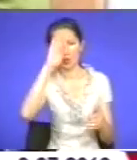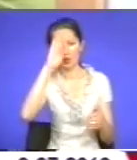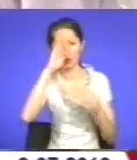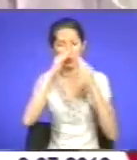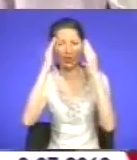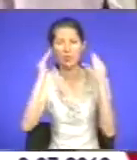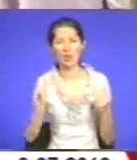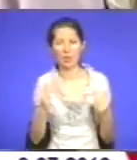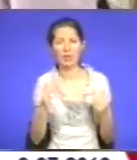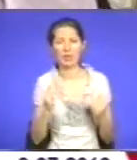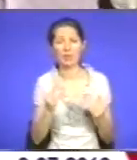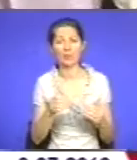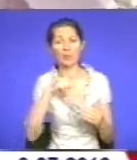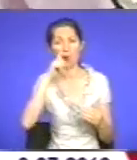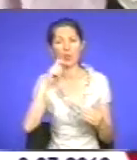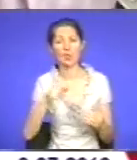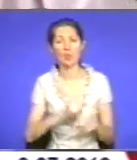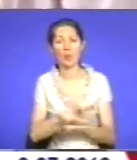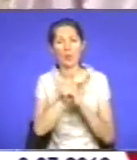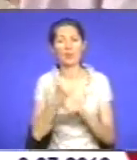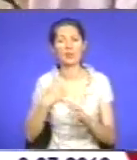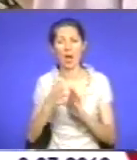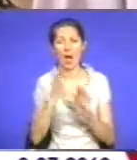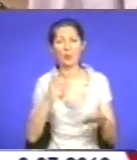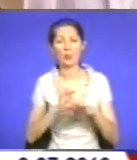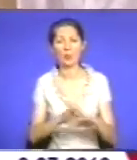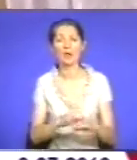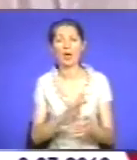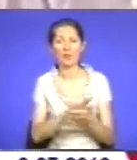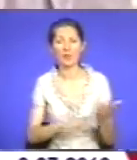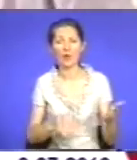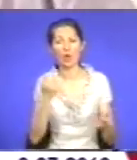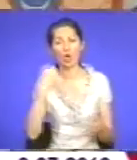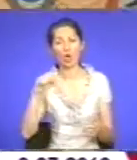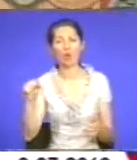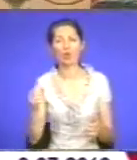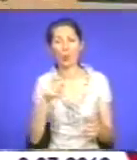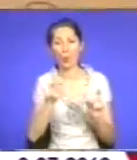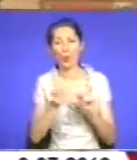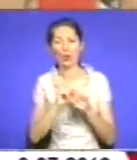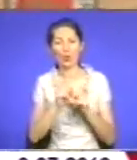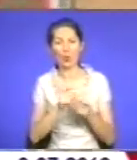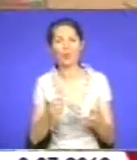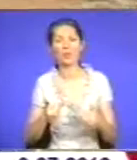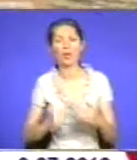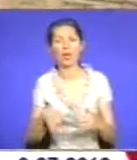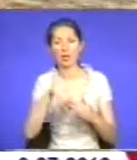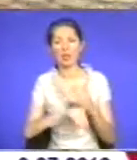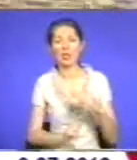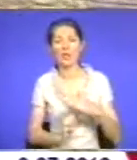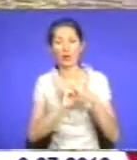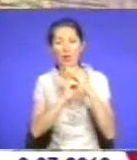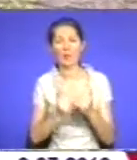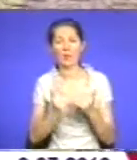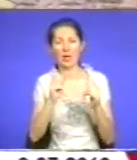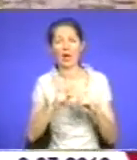монастир. Українська повстанська армія провела тривалу і героїчну боротьбу та заклала фундамент для розбудови української держави,